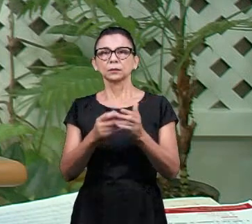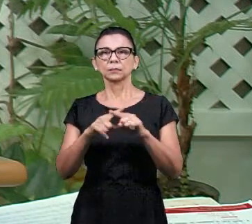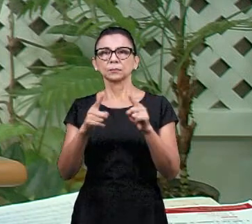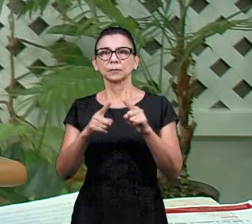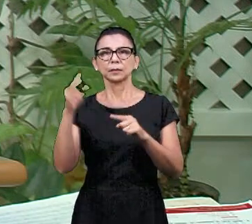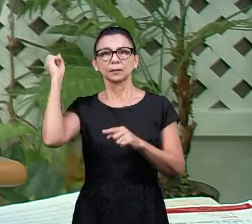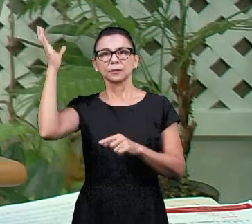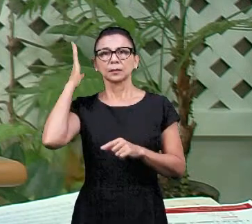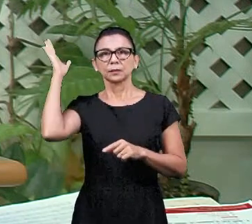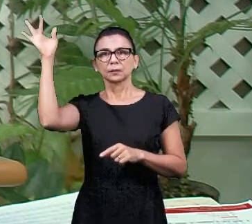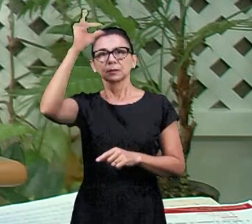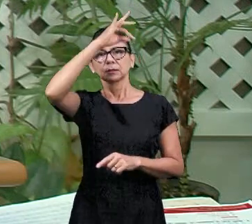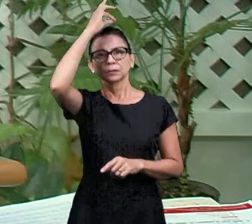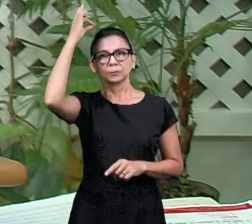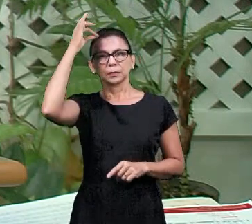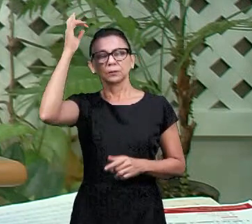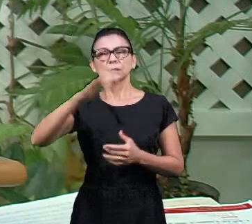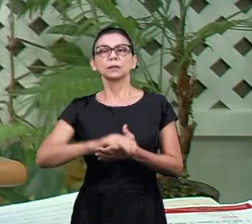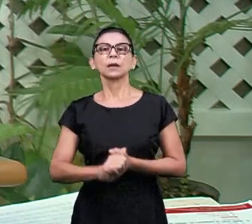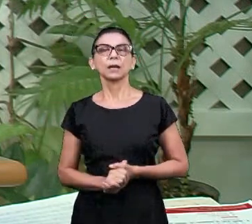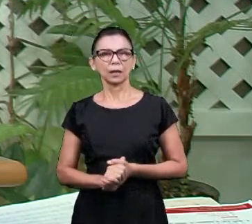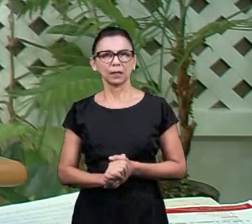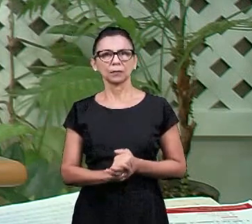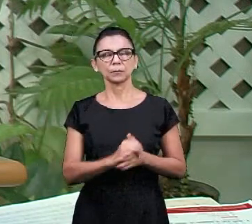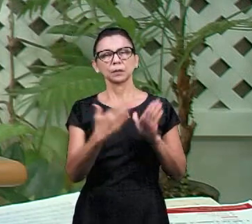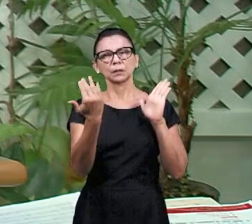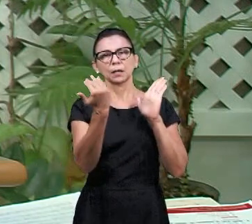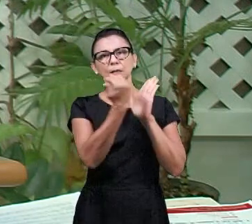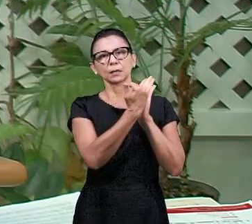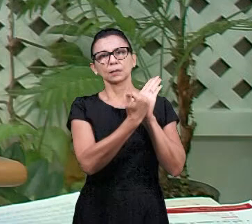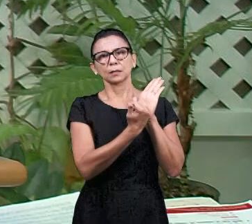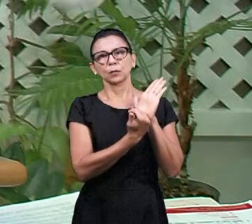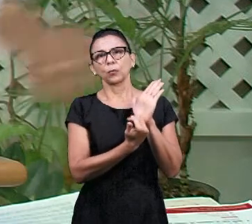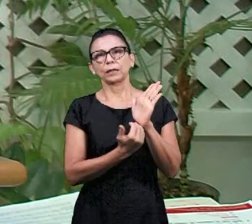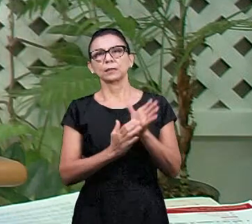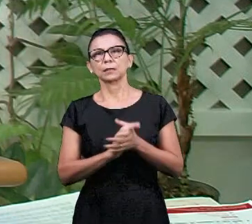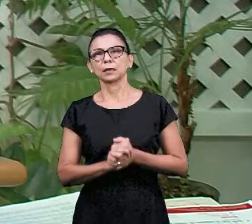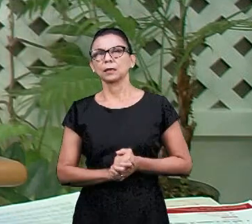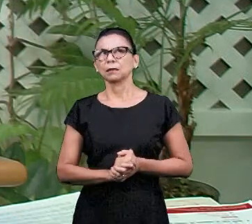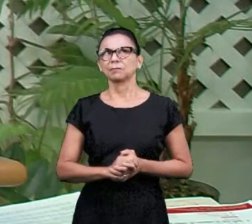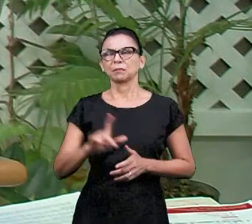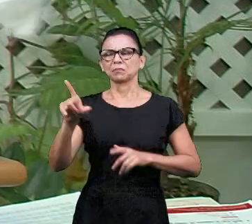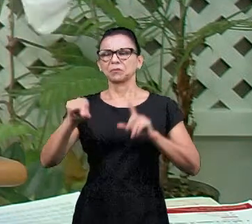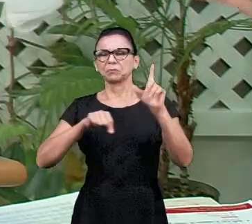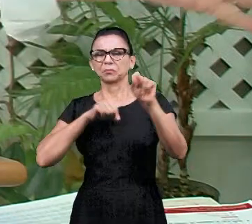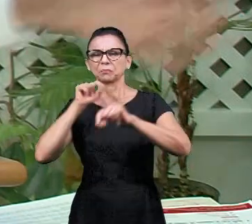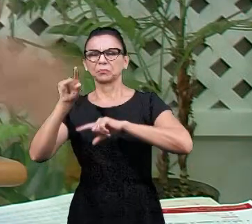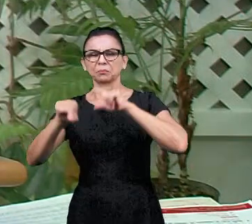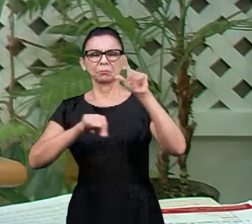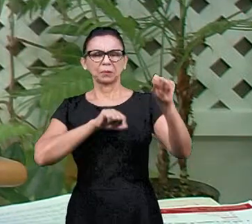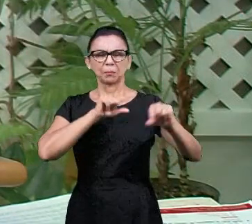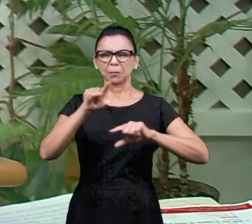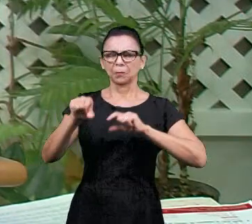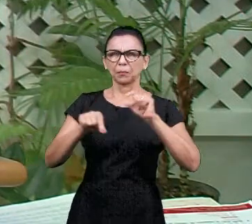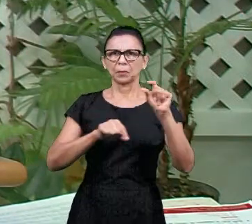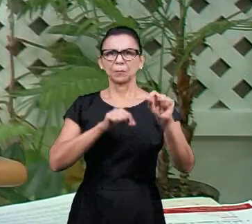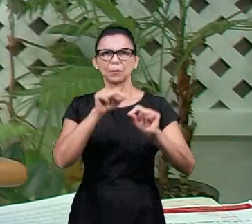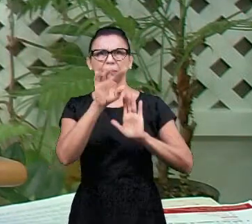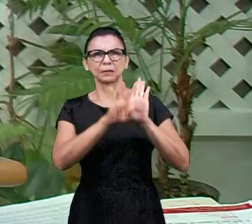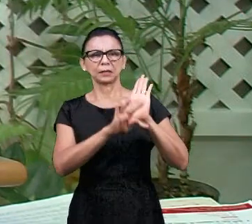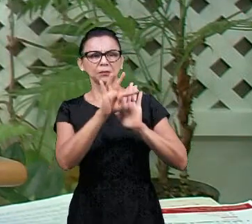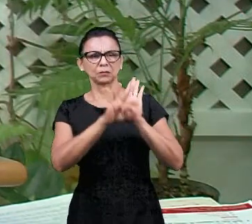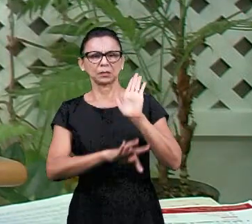par le Saint-Esprit. D'une séquence donnée par le Saint-Esprit. Ce n'est pas de tirer d'un côté, tirer de l'autre